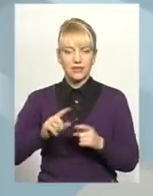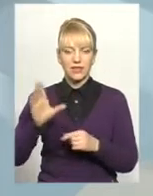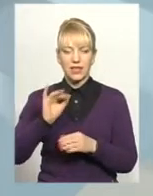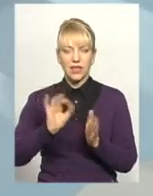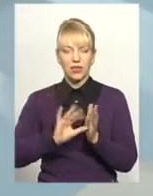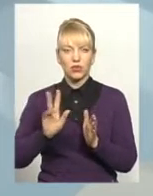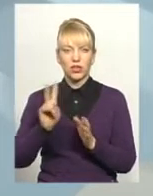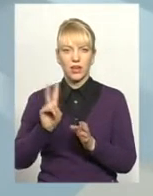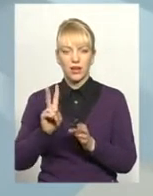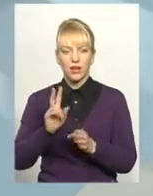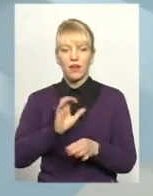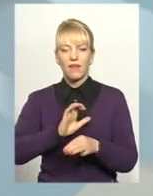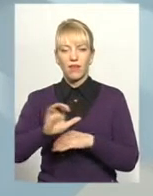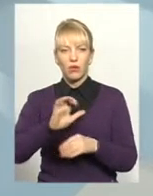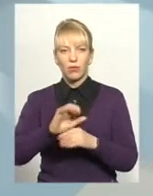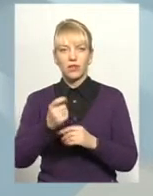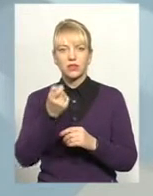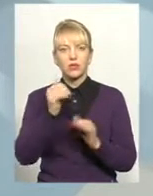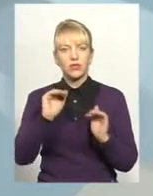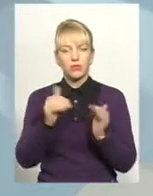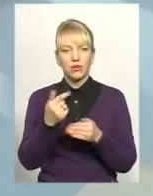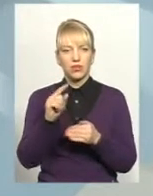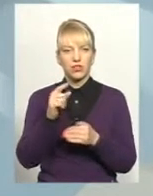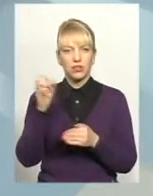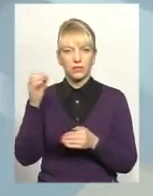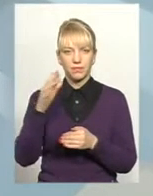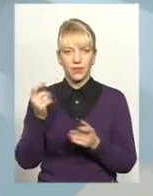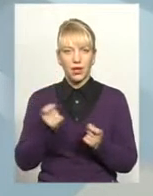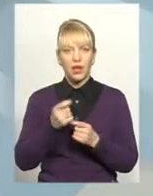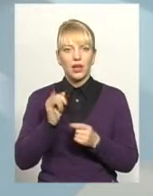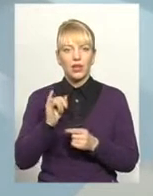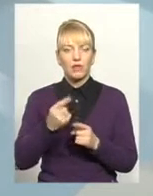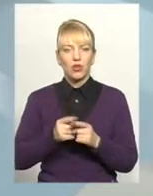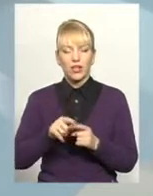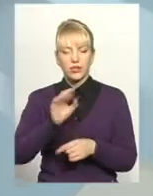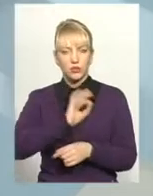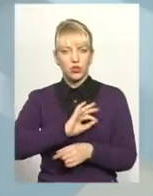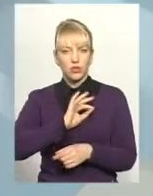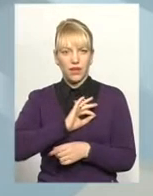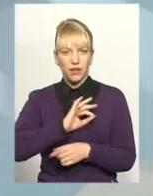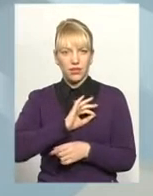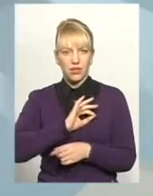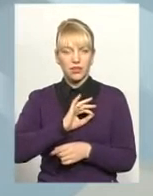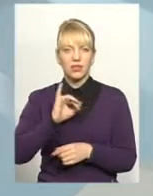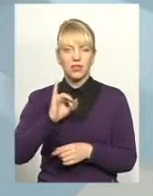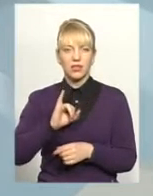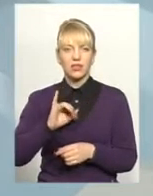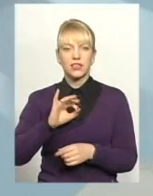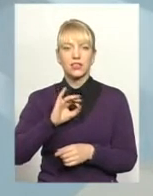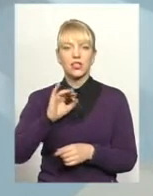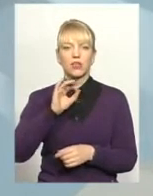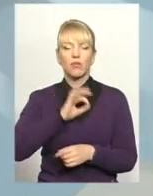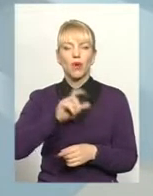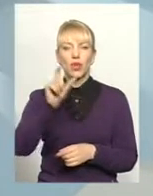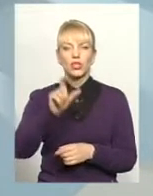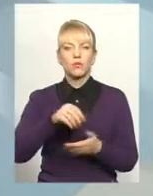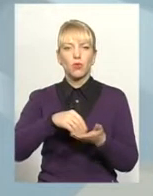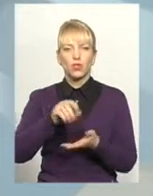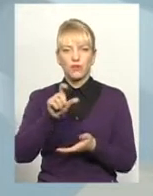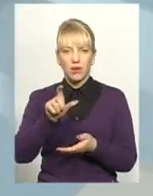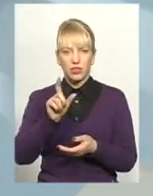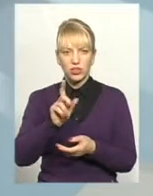яка виробляється, і трошки менше виробляється, ніж в літні місяці, значить, вона споживається, і споживач, який має таку